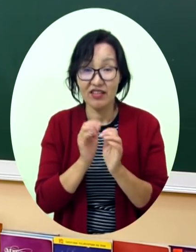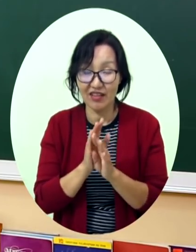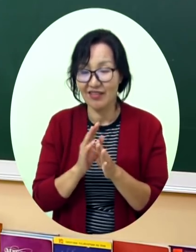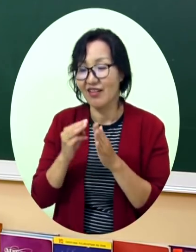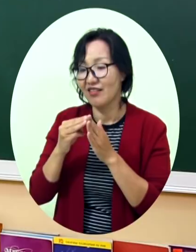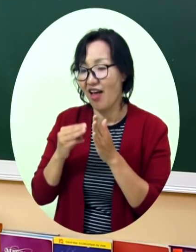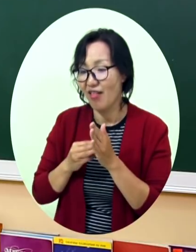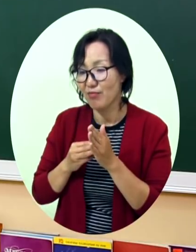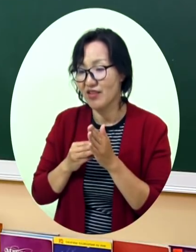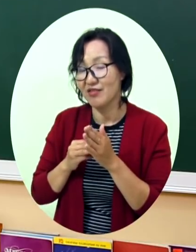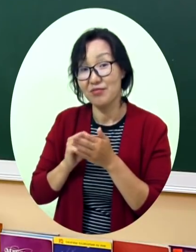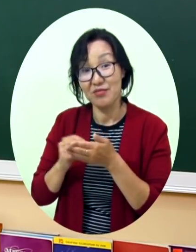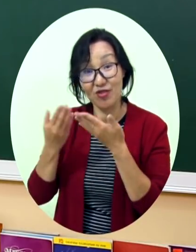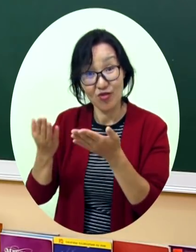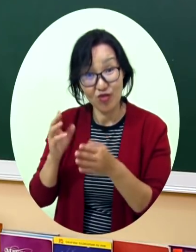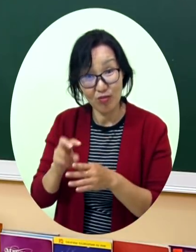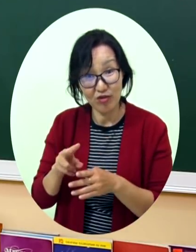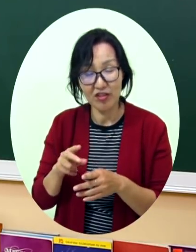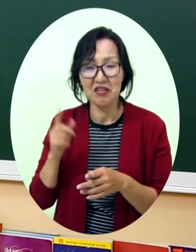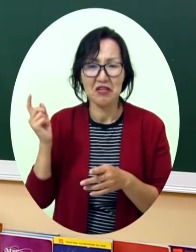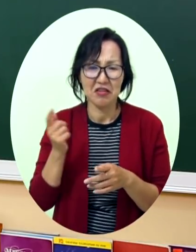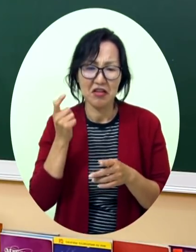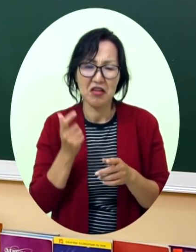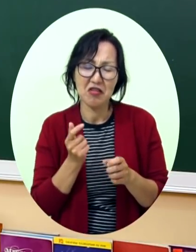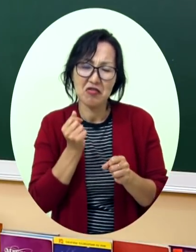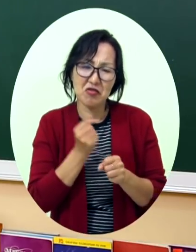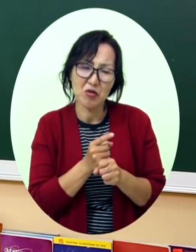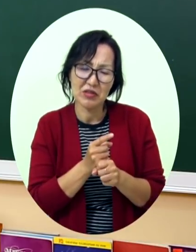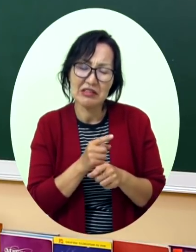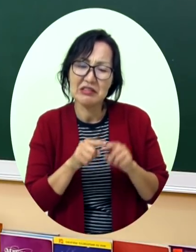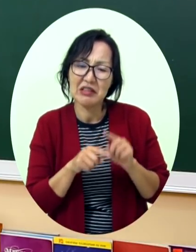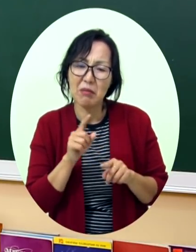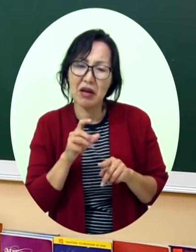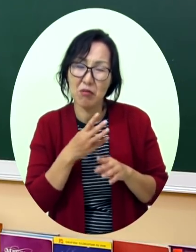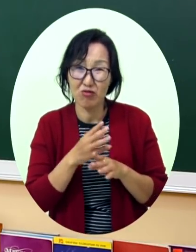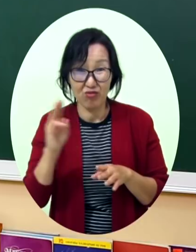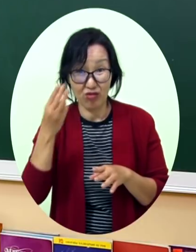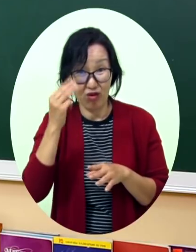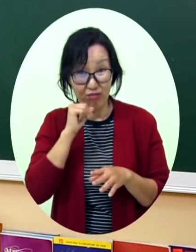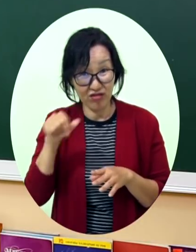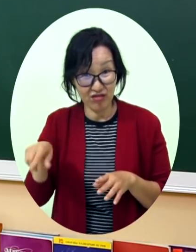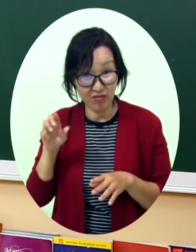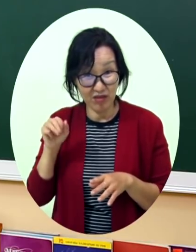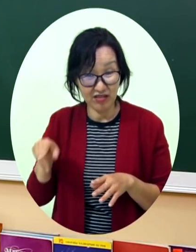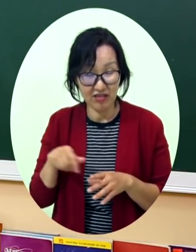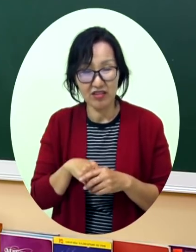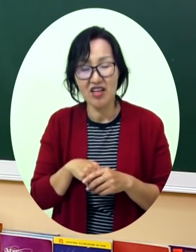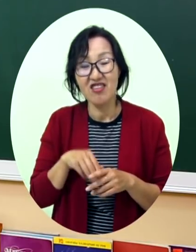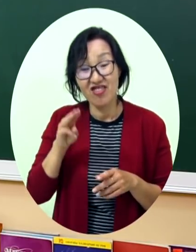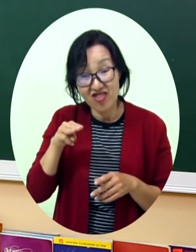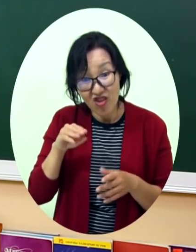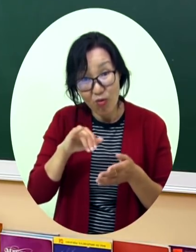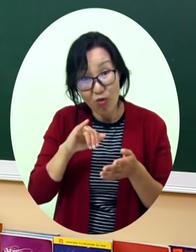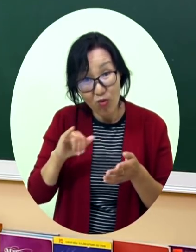найзуудтай тайлбарлан бичсэн бол энд хинт зориулж бичсэн нь ямар хэм маягаар бичсэн нь тодорхой биш байна. За